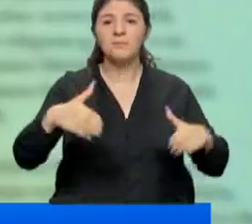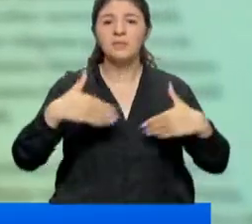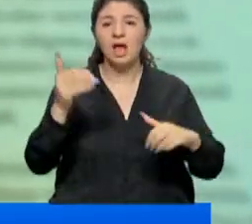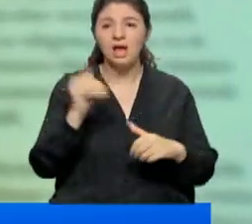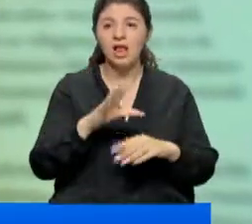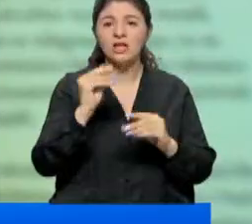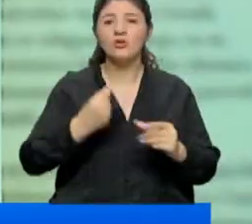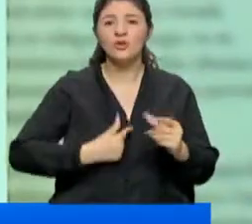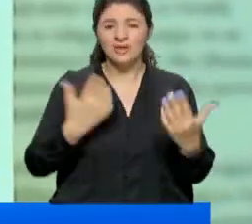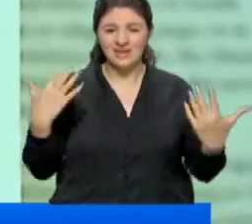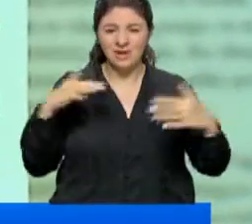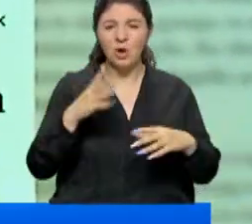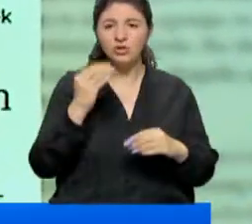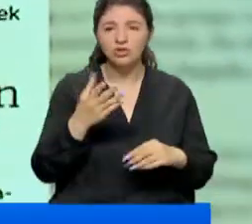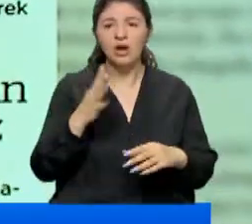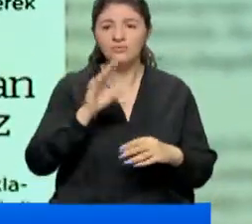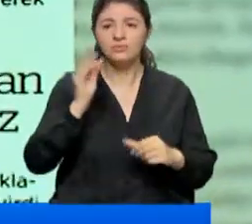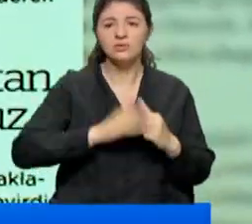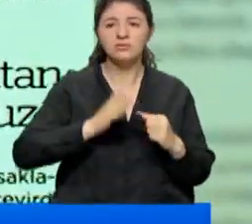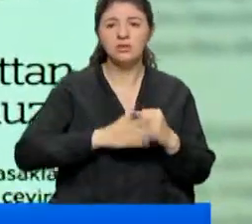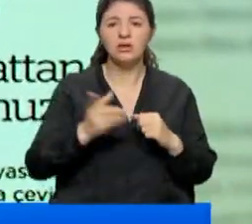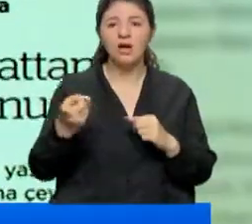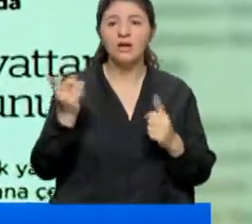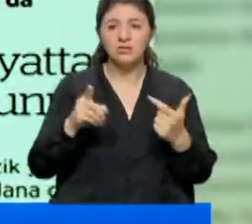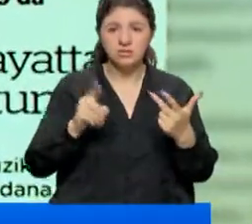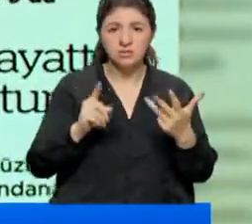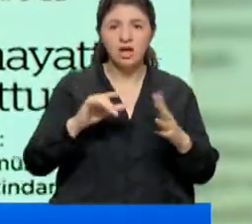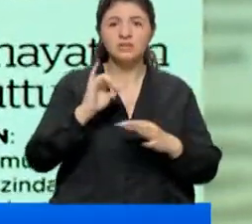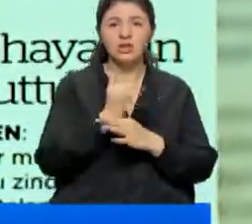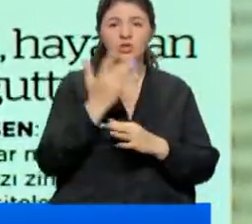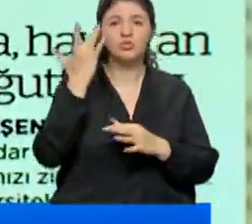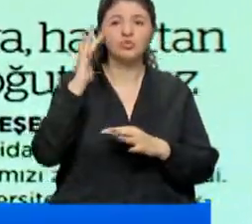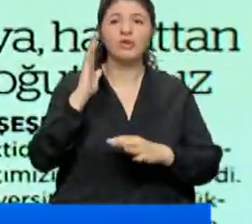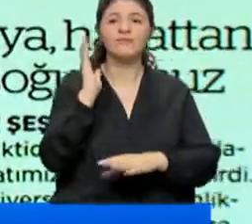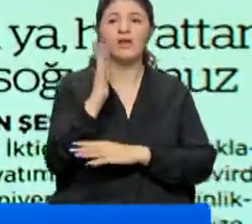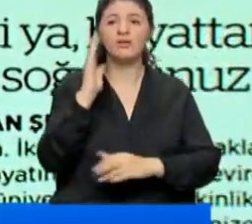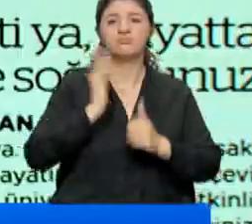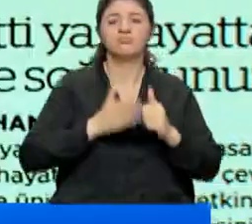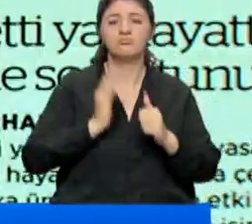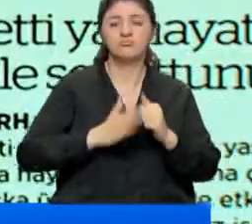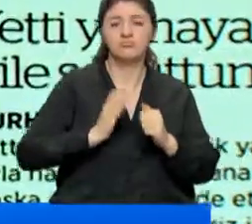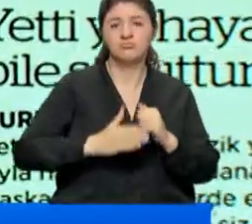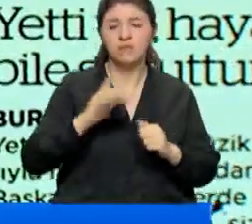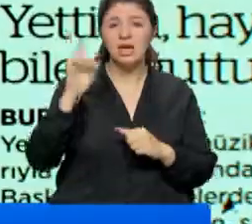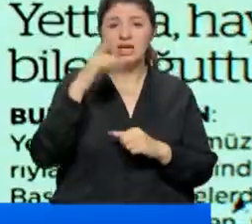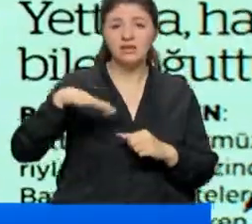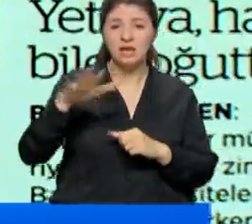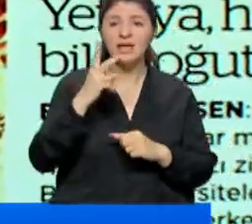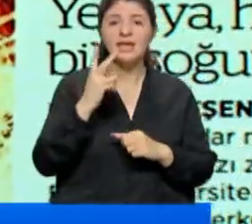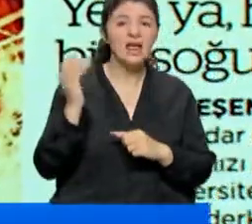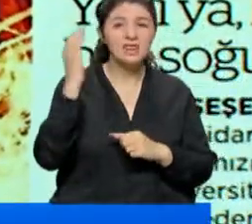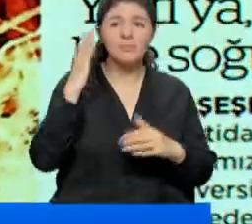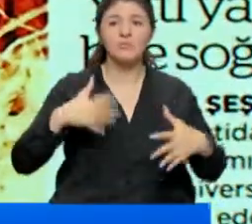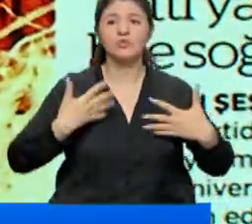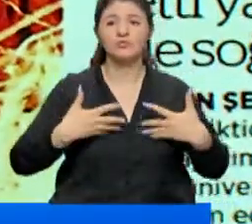gelip umutlanacağın her şey yasaklanıyor ve arka arkaya sanatsal kültürel etkinlikler yasaklanıyor iktidarın